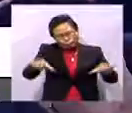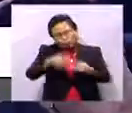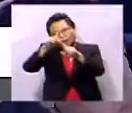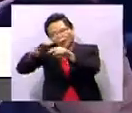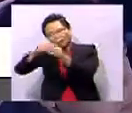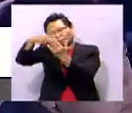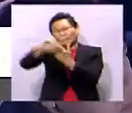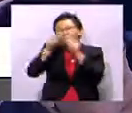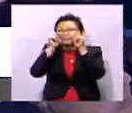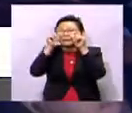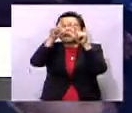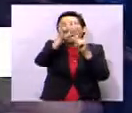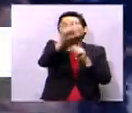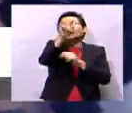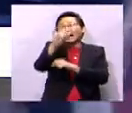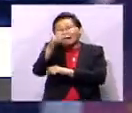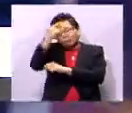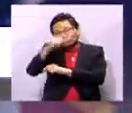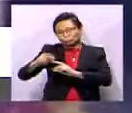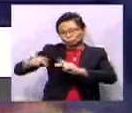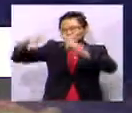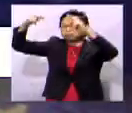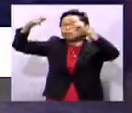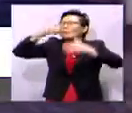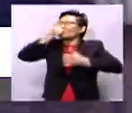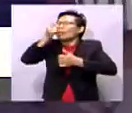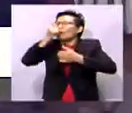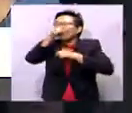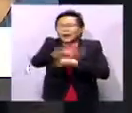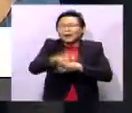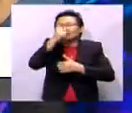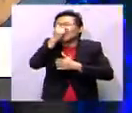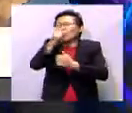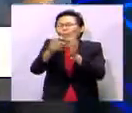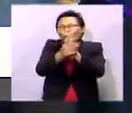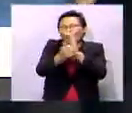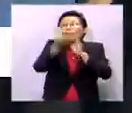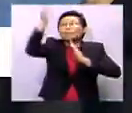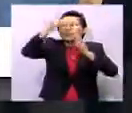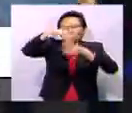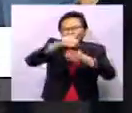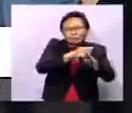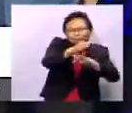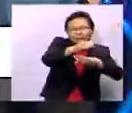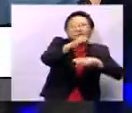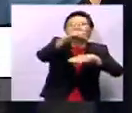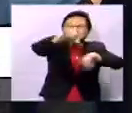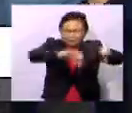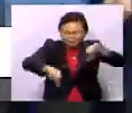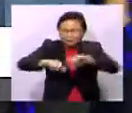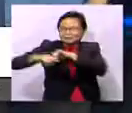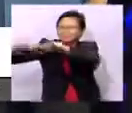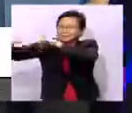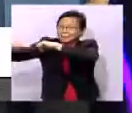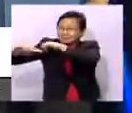pelbagai program kesedaran STI bagi meningkatkan lagi minat rakyat agar kemampuan negara dalam bidang itu setanding dengan